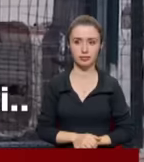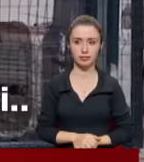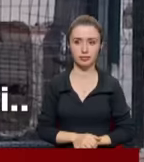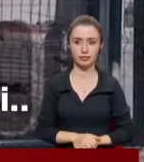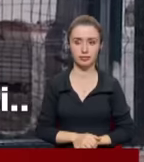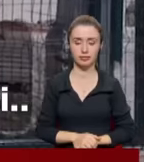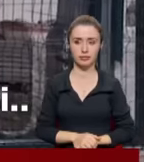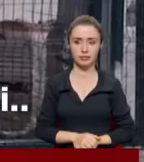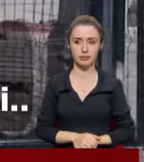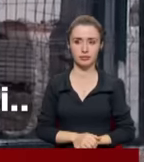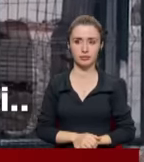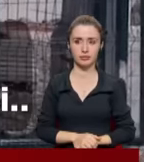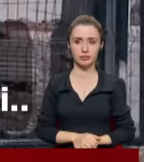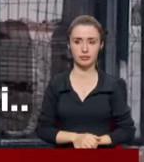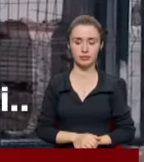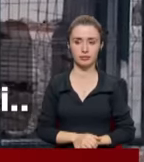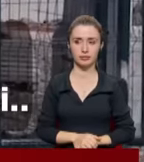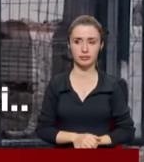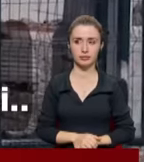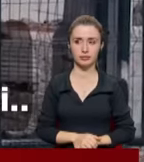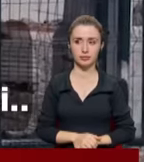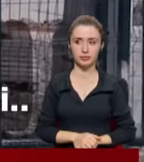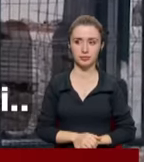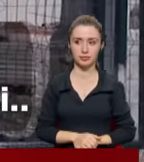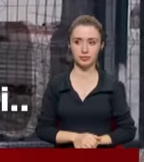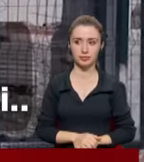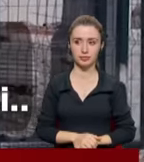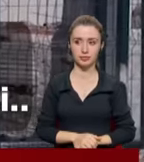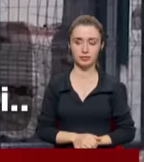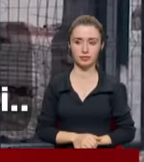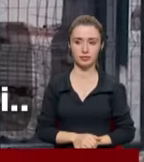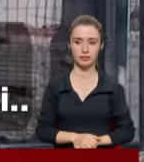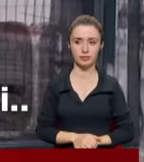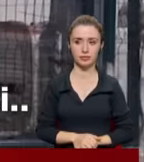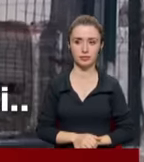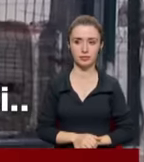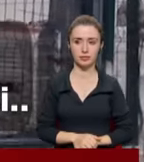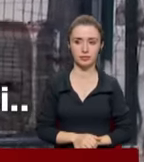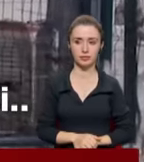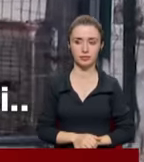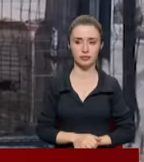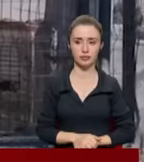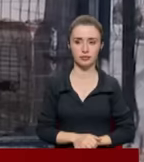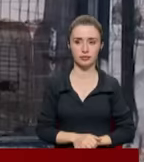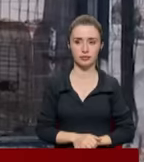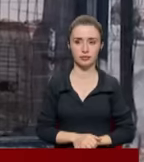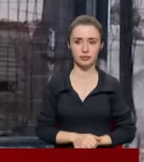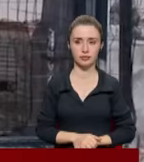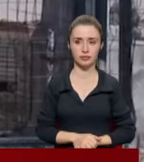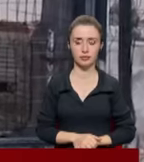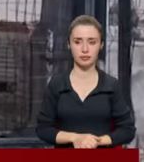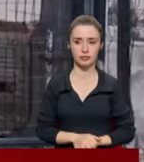tavrın Eymür Mahallesi ya da Büyükşehir Belediye olmadan önce Eymür köyündeyiz Büyükşehir Belediyesi yasası